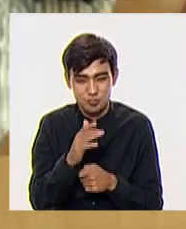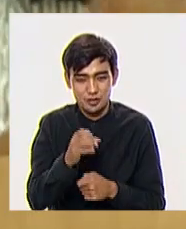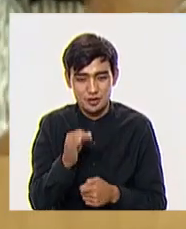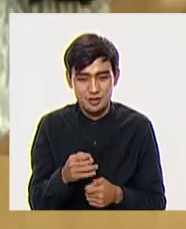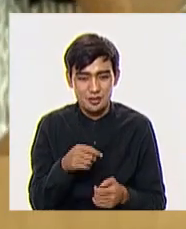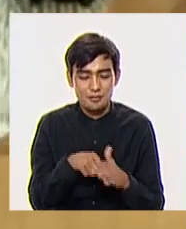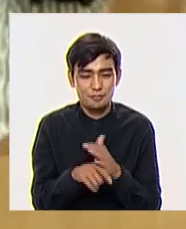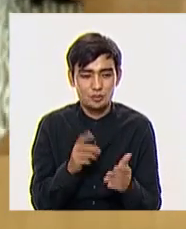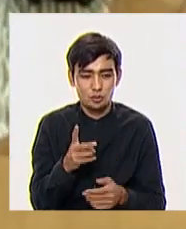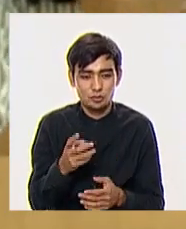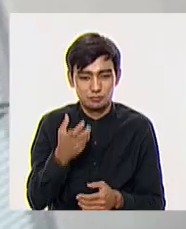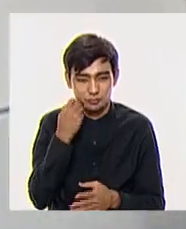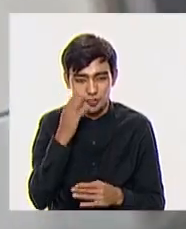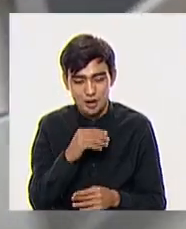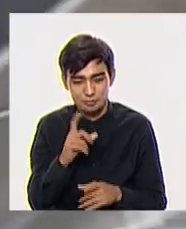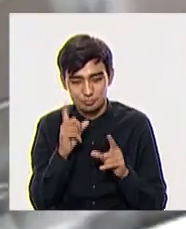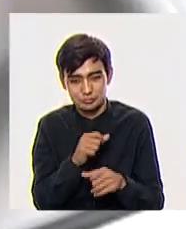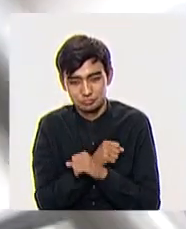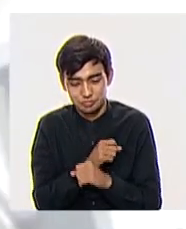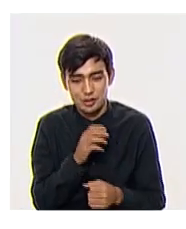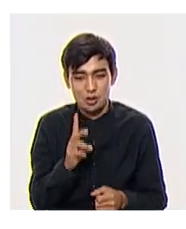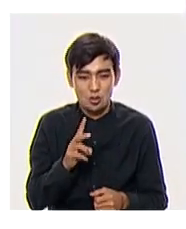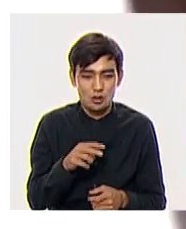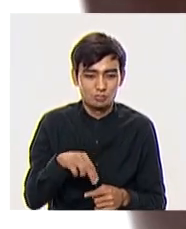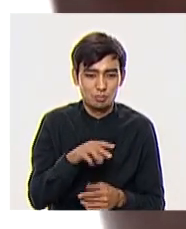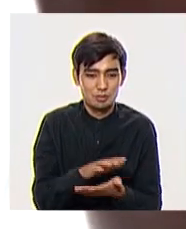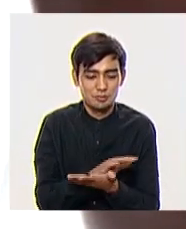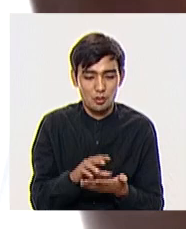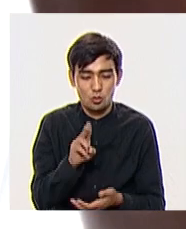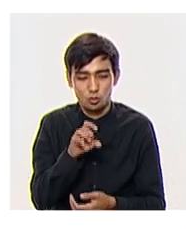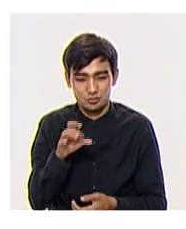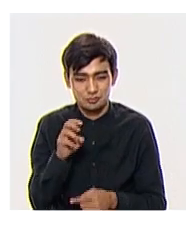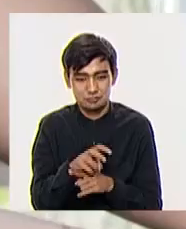Это значит, что кому-то достанется путевка в санаторий, а кто-то будет ходить на бесплатные курсы.